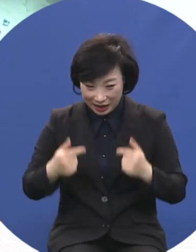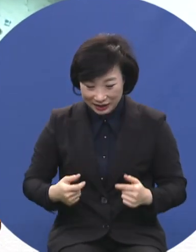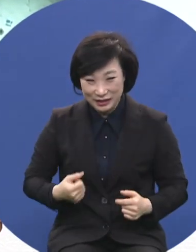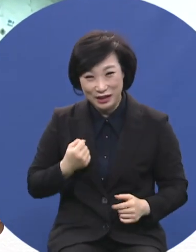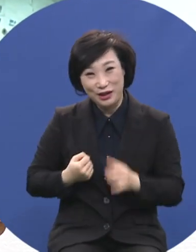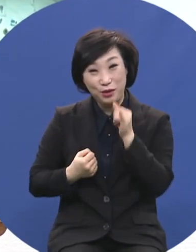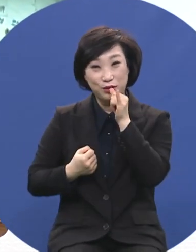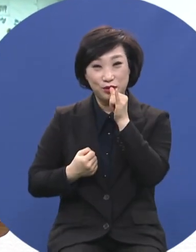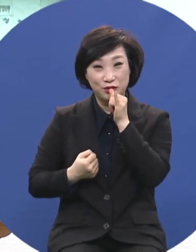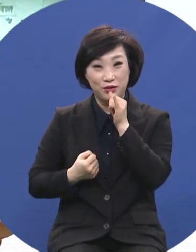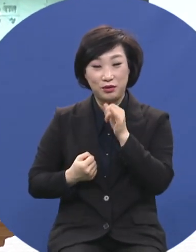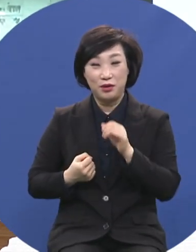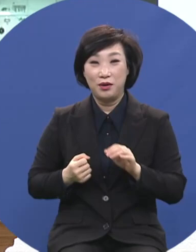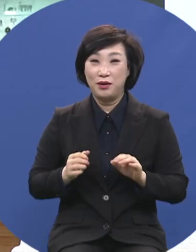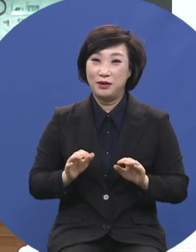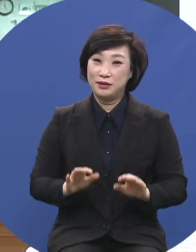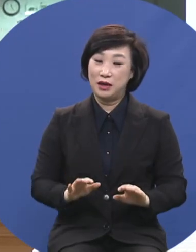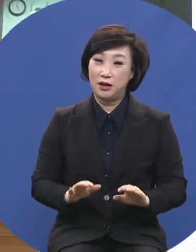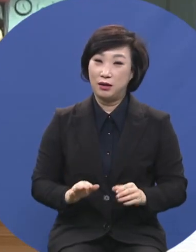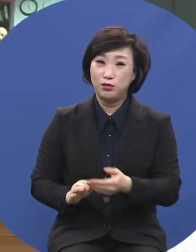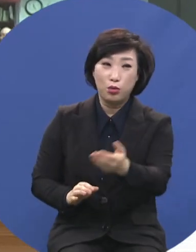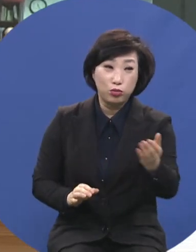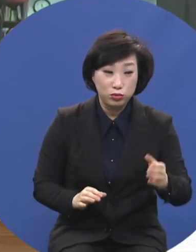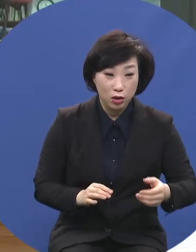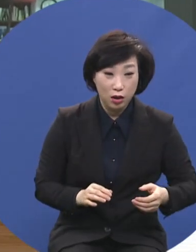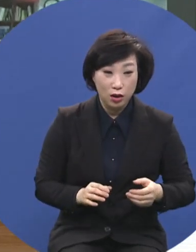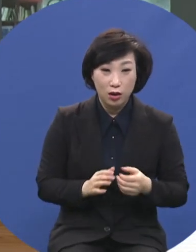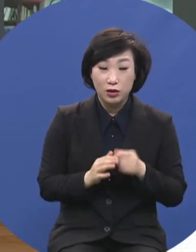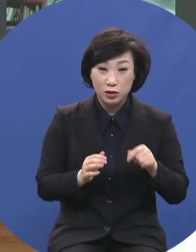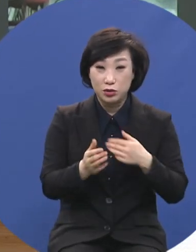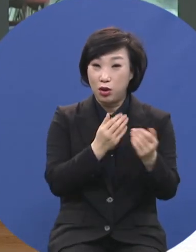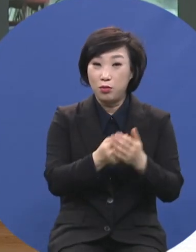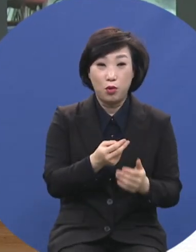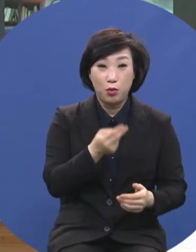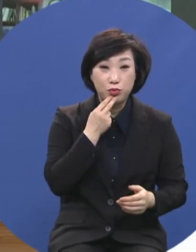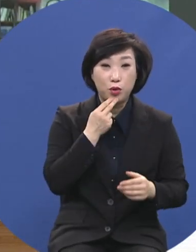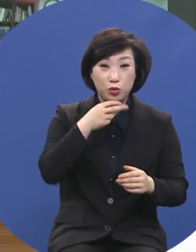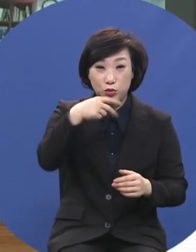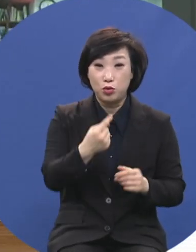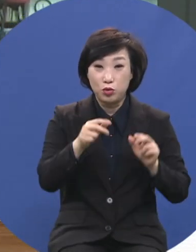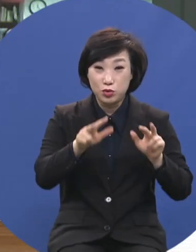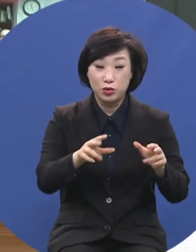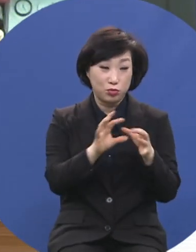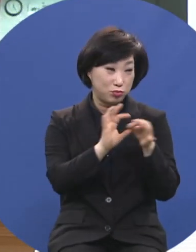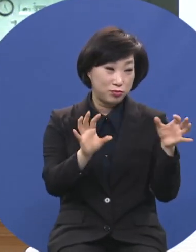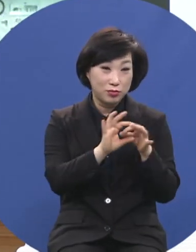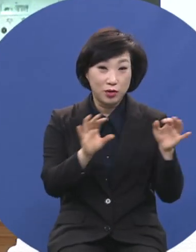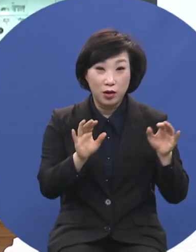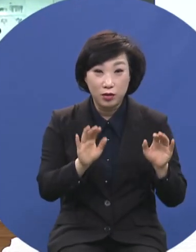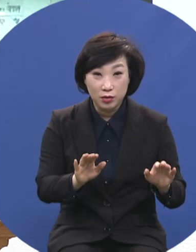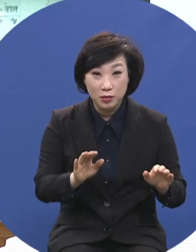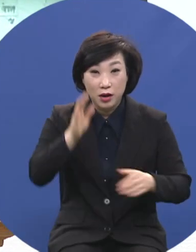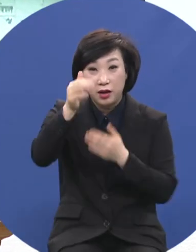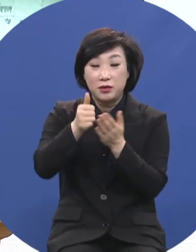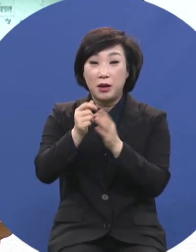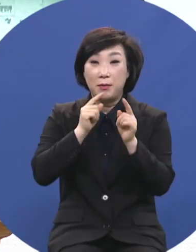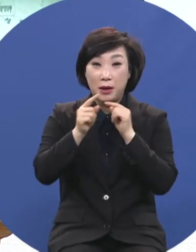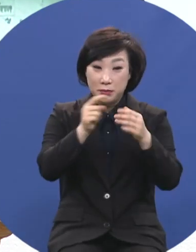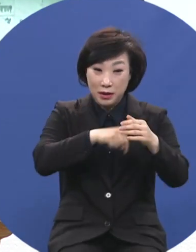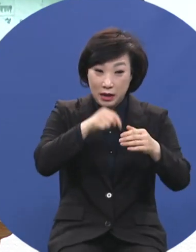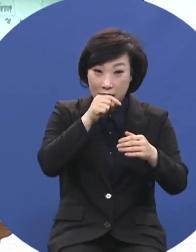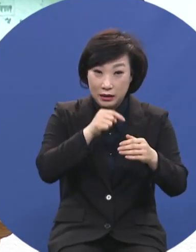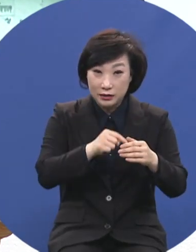있어야 되느냐? 근데 없어도 아무 상관없어. 그러면 하나님 말씀